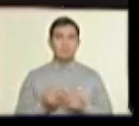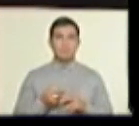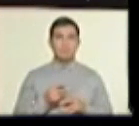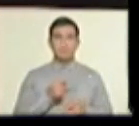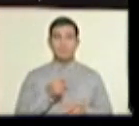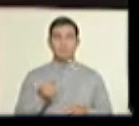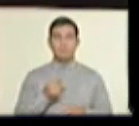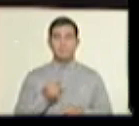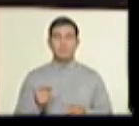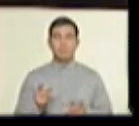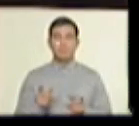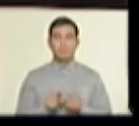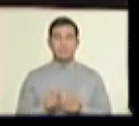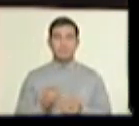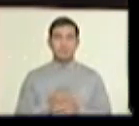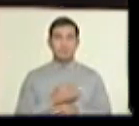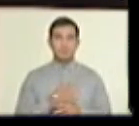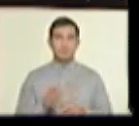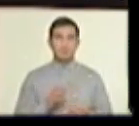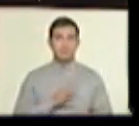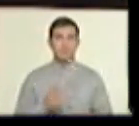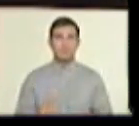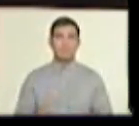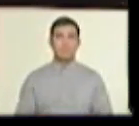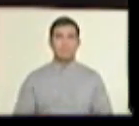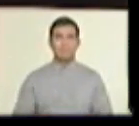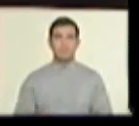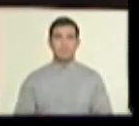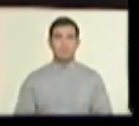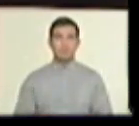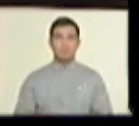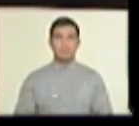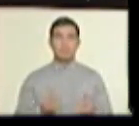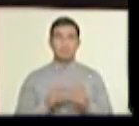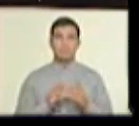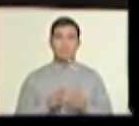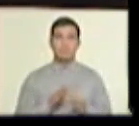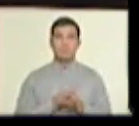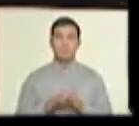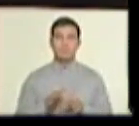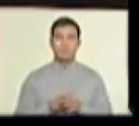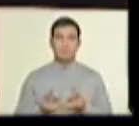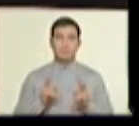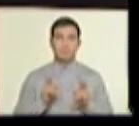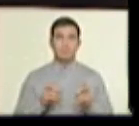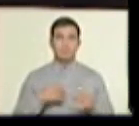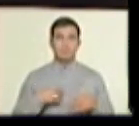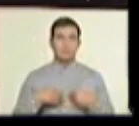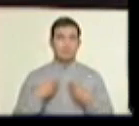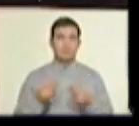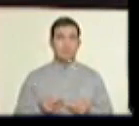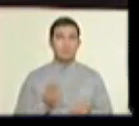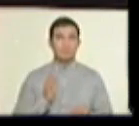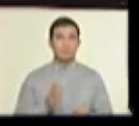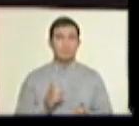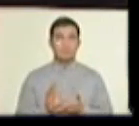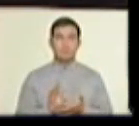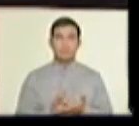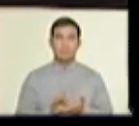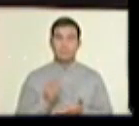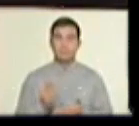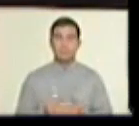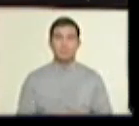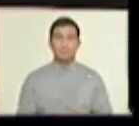bilan ajratib yozildi. Endi esa mustaqil bajarish uchun topshiriqlarni belgilab